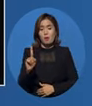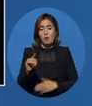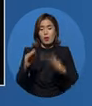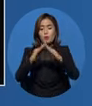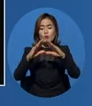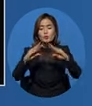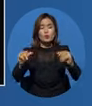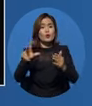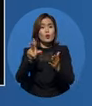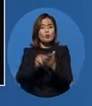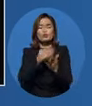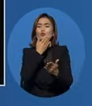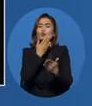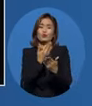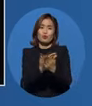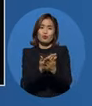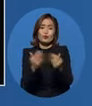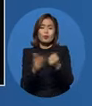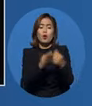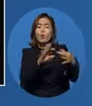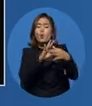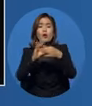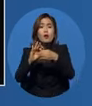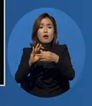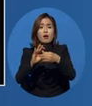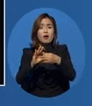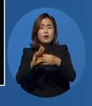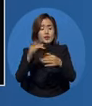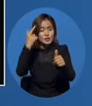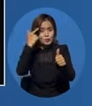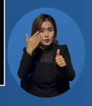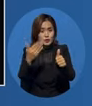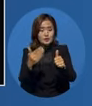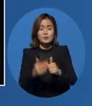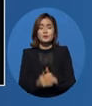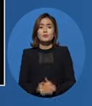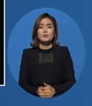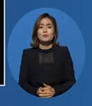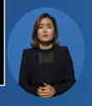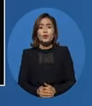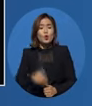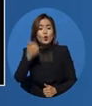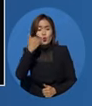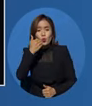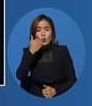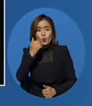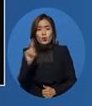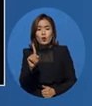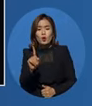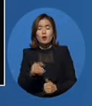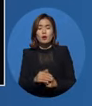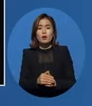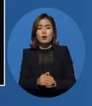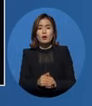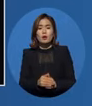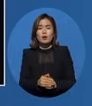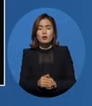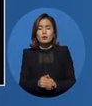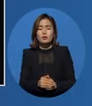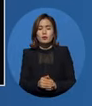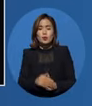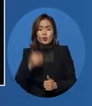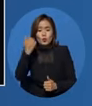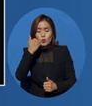문제가 매우 중요하기 때문에 그것과 관련해서 한가지 묻겠습니다 누구나 집 프로젝트를 이야기 하시는데